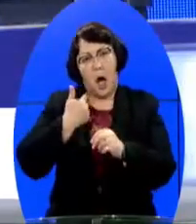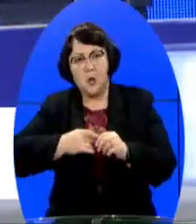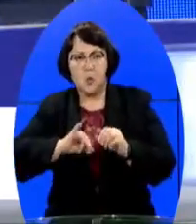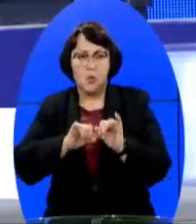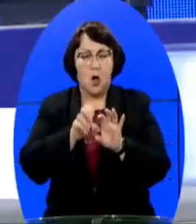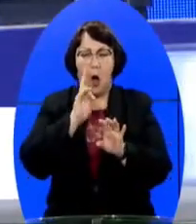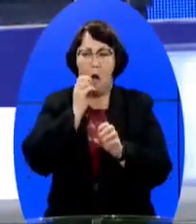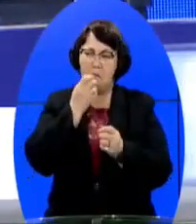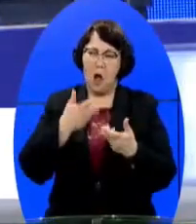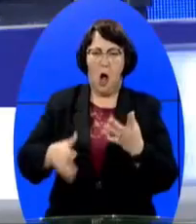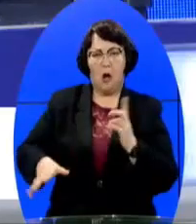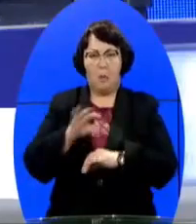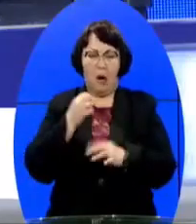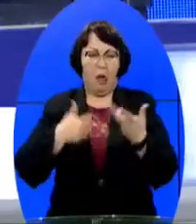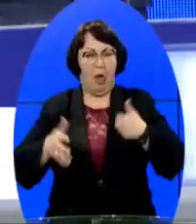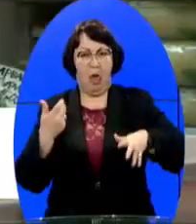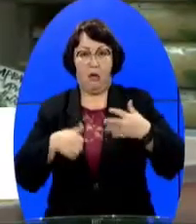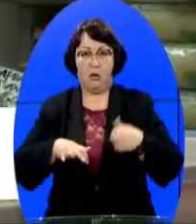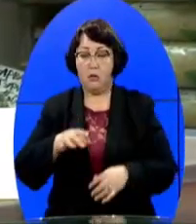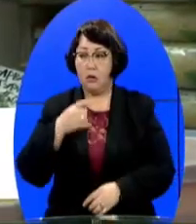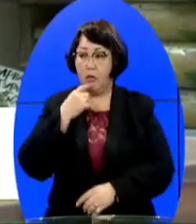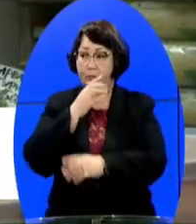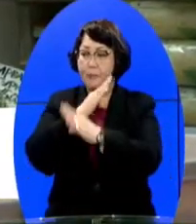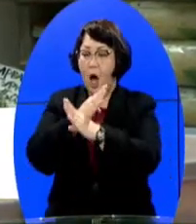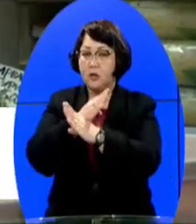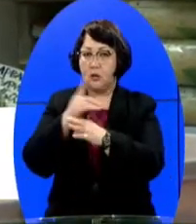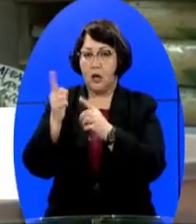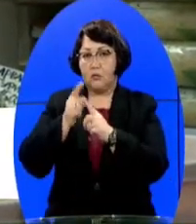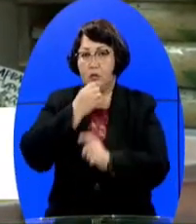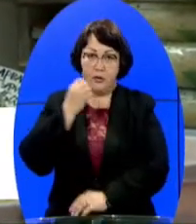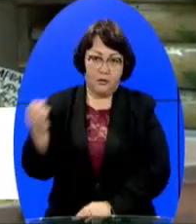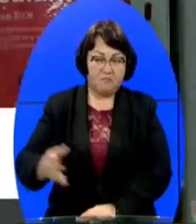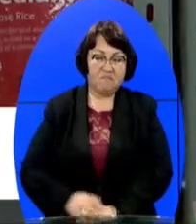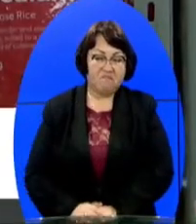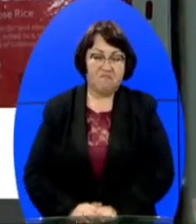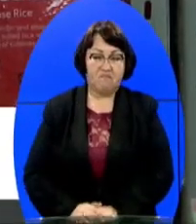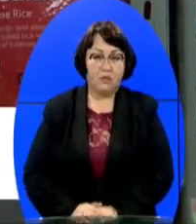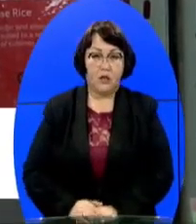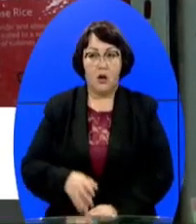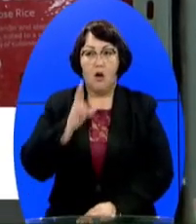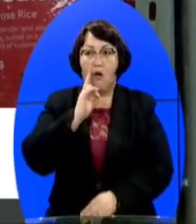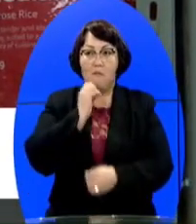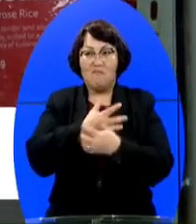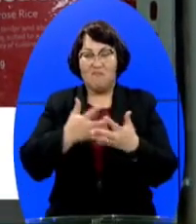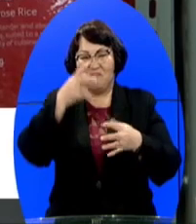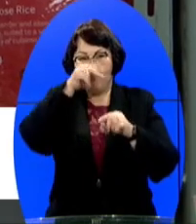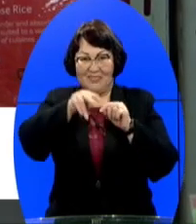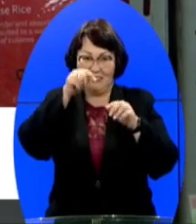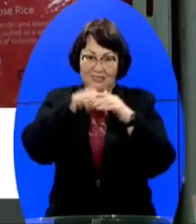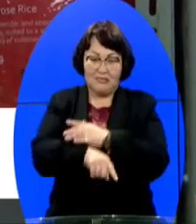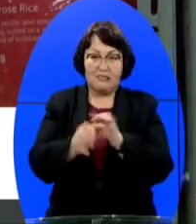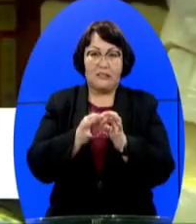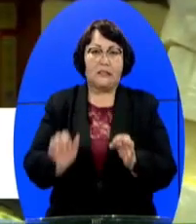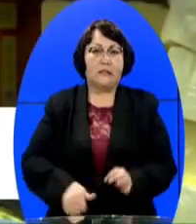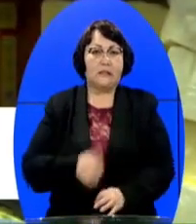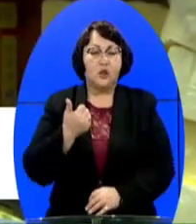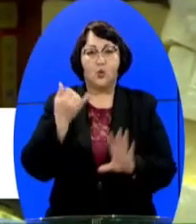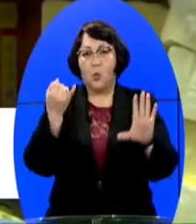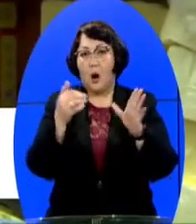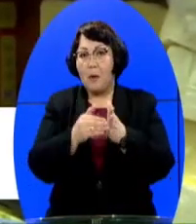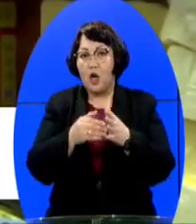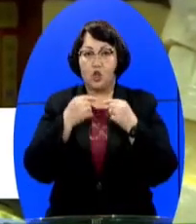болоороо. Хатуу хэллээ шүн шуурхаштай бас. Хүнсний худалдаа үйлчилгээний газруудад хяналт шалгалтыг эрчимжүүлэн ажиллаж байна. Шалгалтаар 6,000